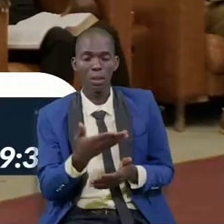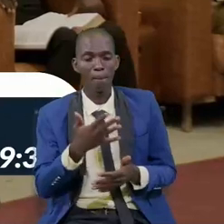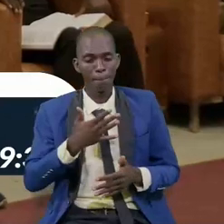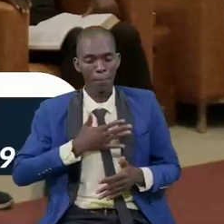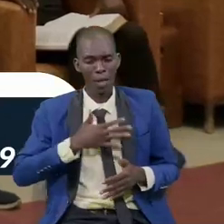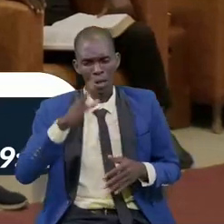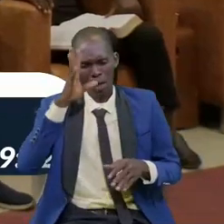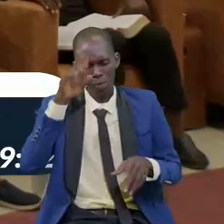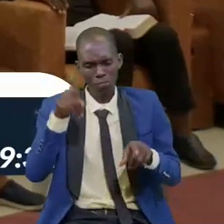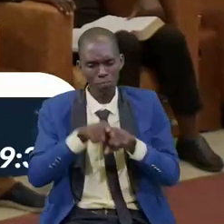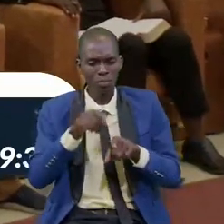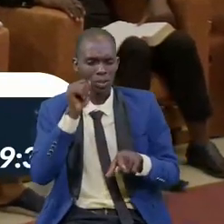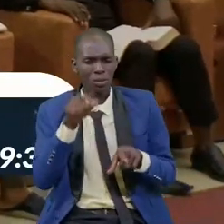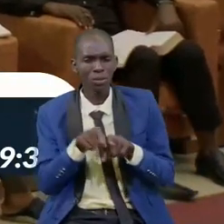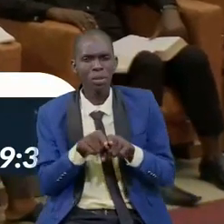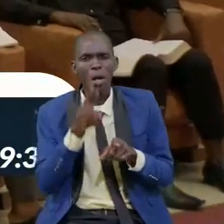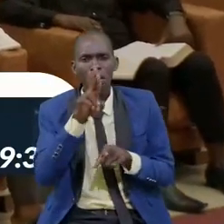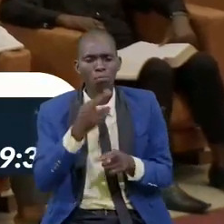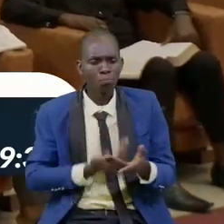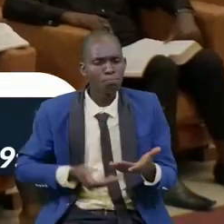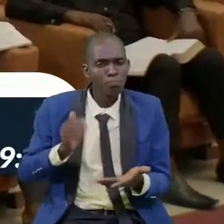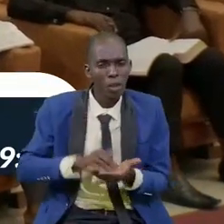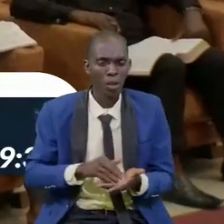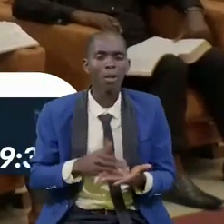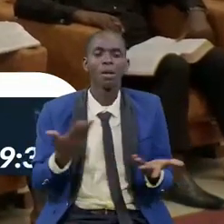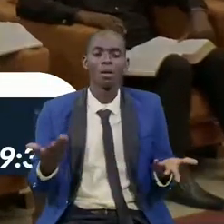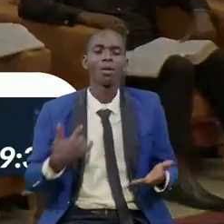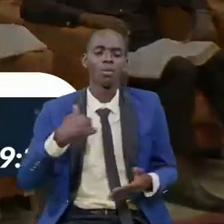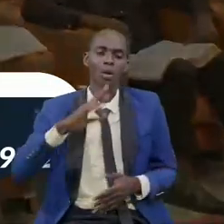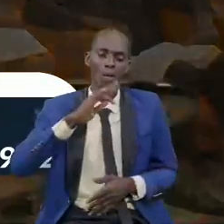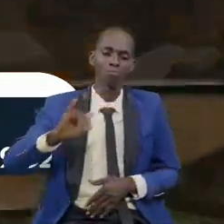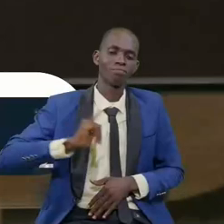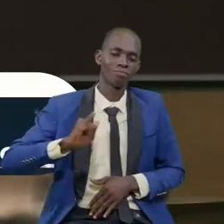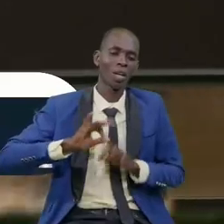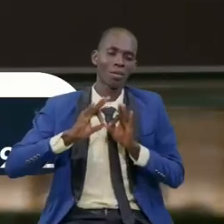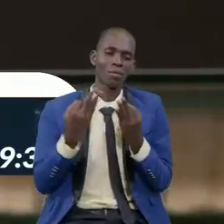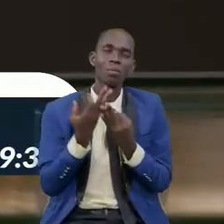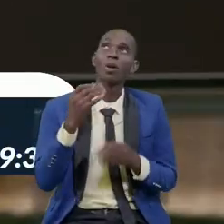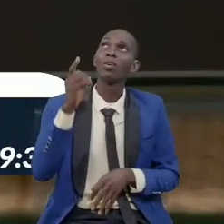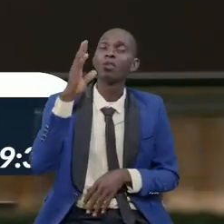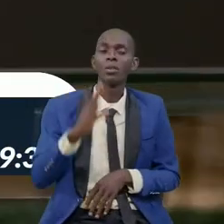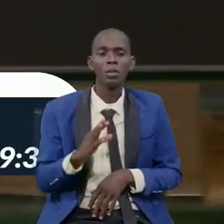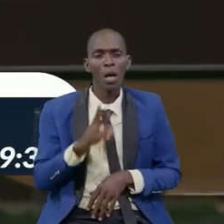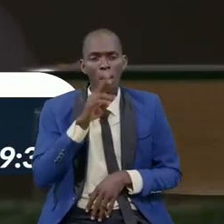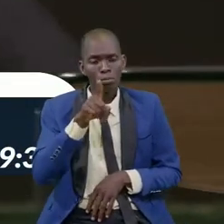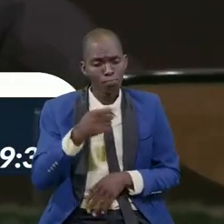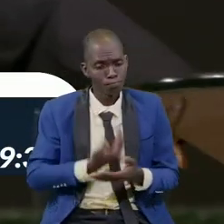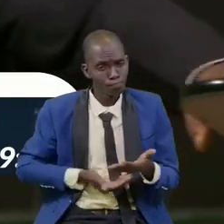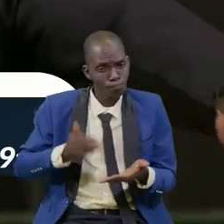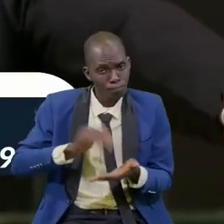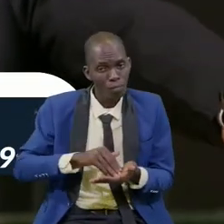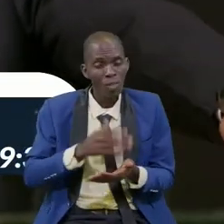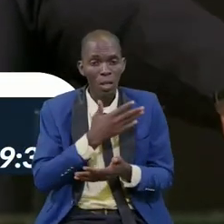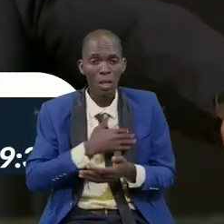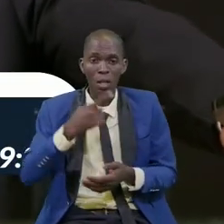Mes frères, êtes-vous nés de nouveau? Nous sommes de la même famille, mes frères. Est-ce que vous êtes nés de nouveau